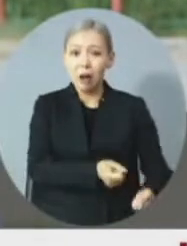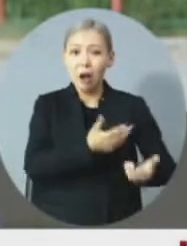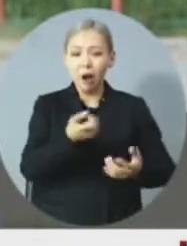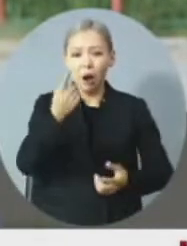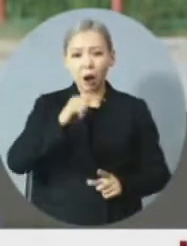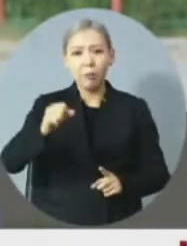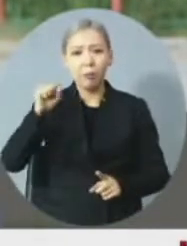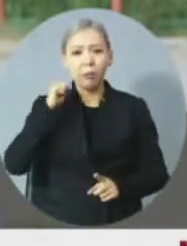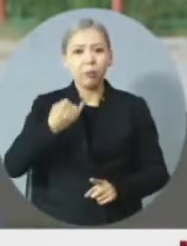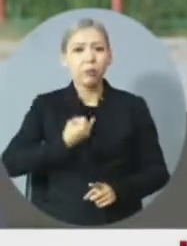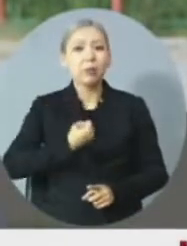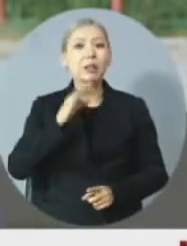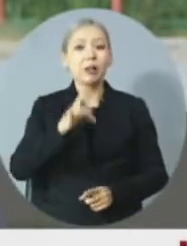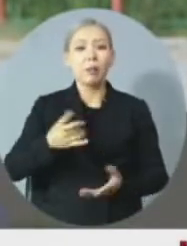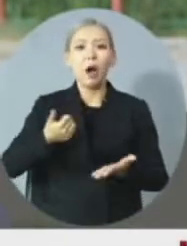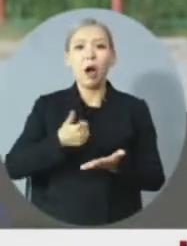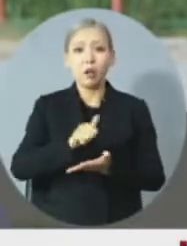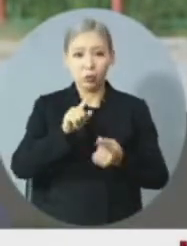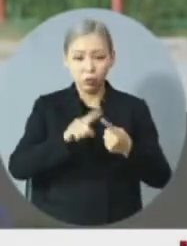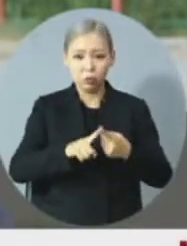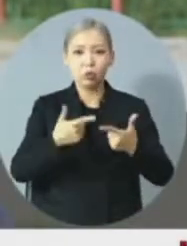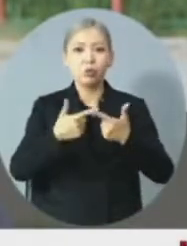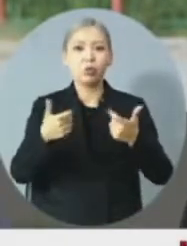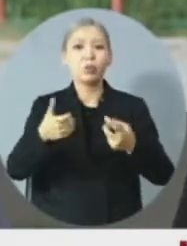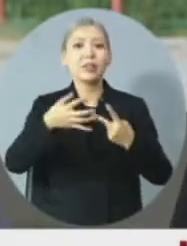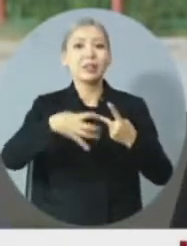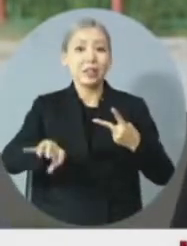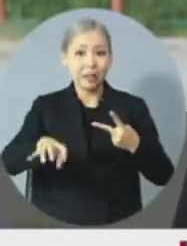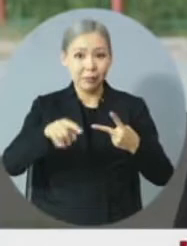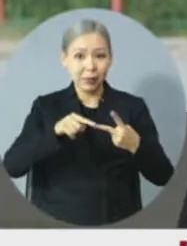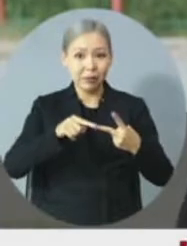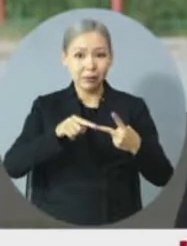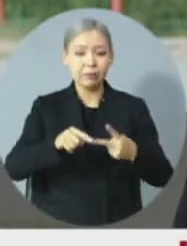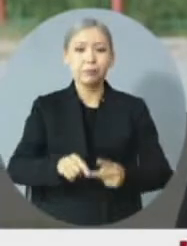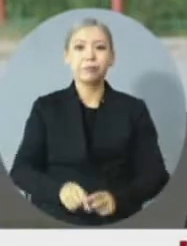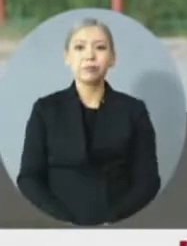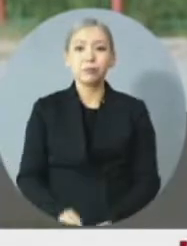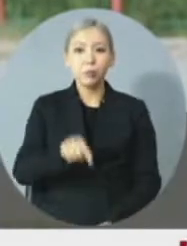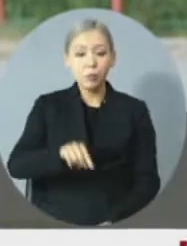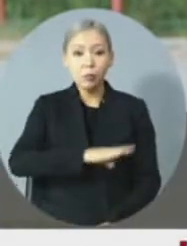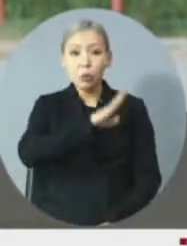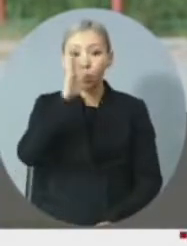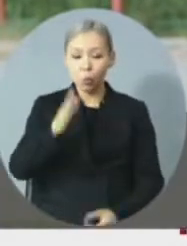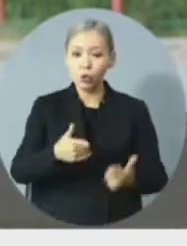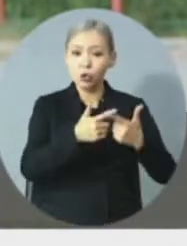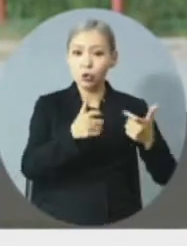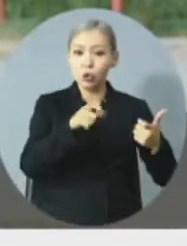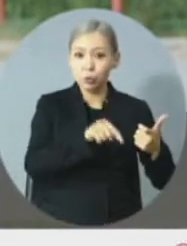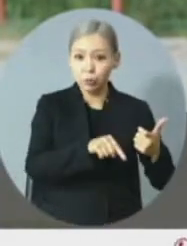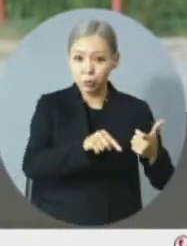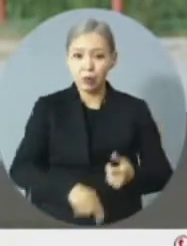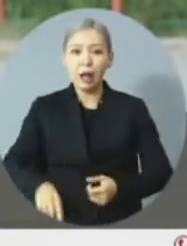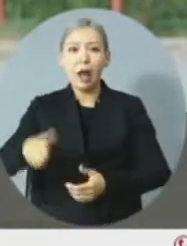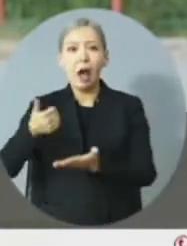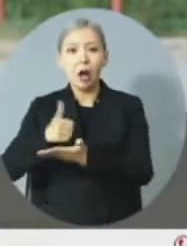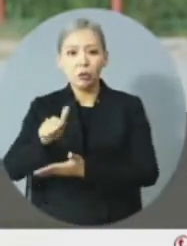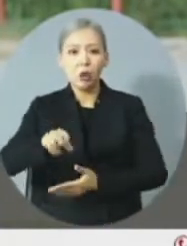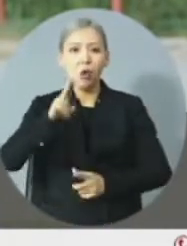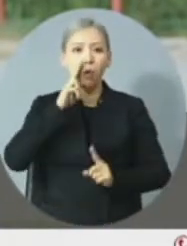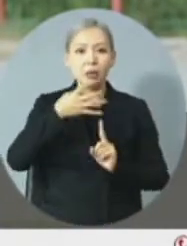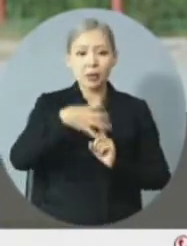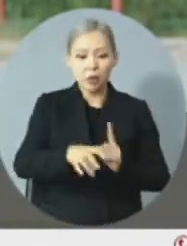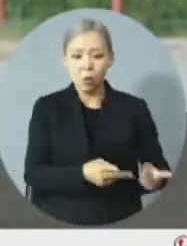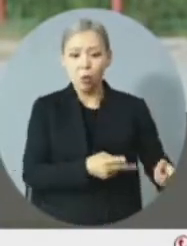жуулч аялалчлалын компани болон зочид буудлын салбар. Тэр учраас энэ зам бол одоо бас зочид буудал, аялалчлал, хоолны